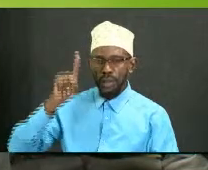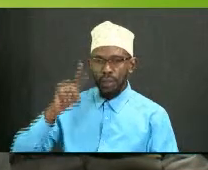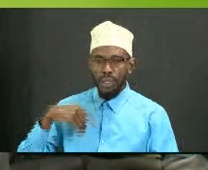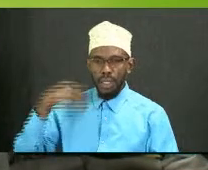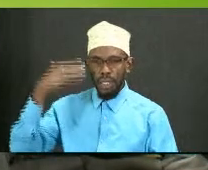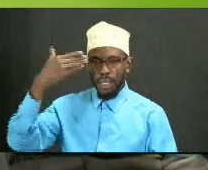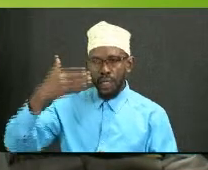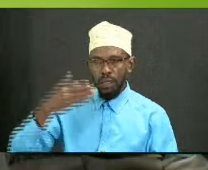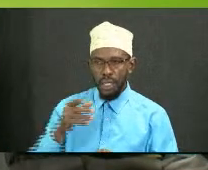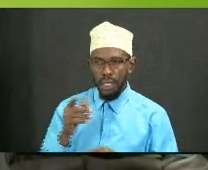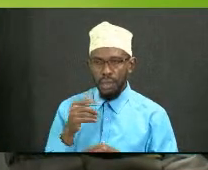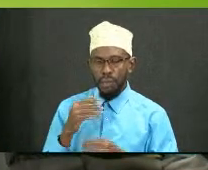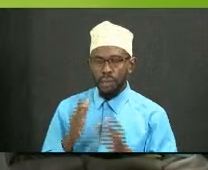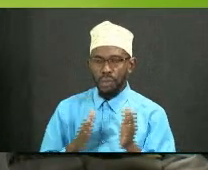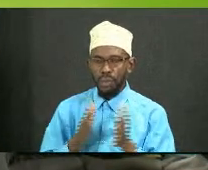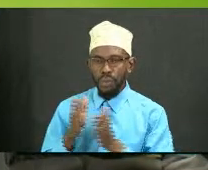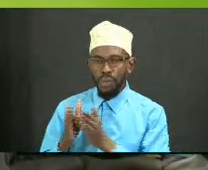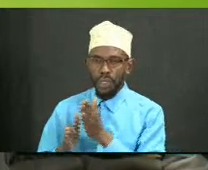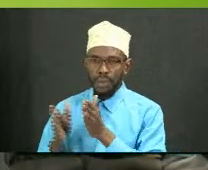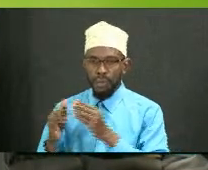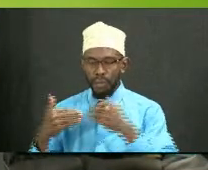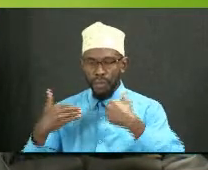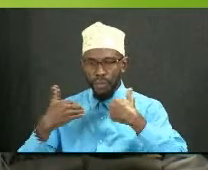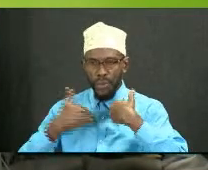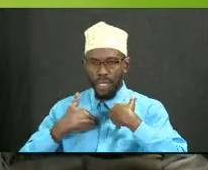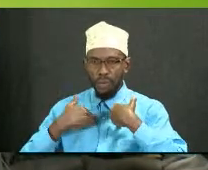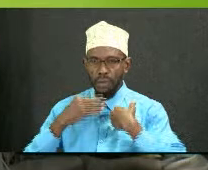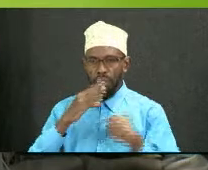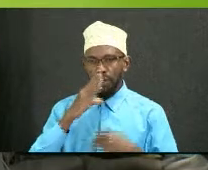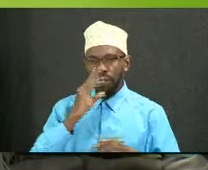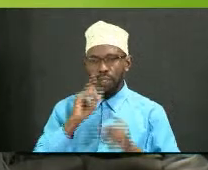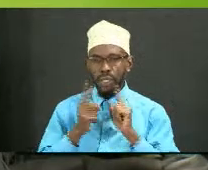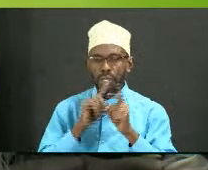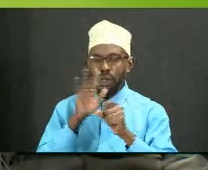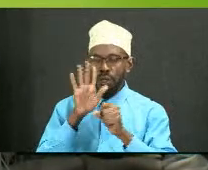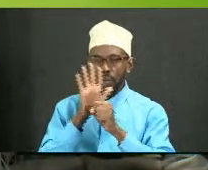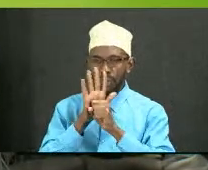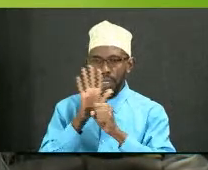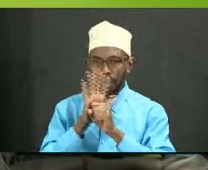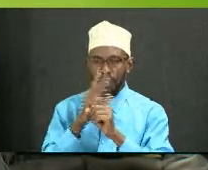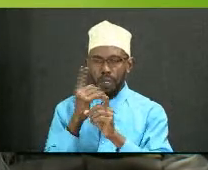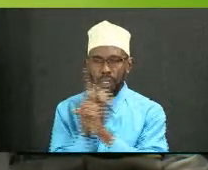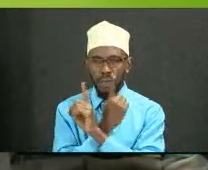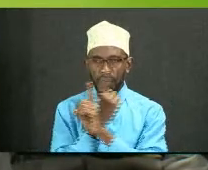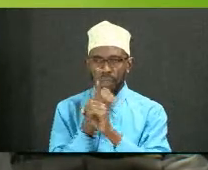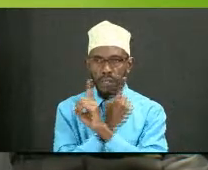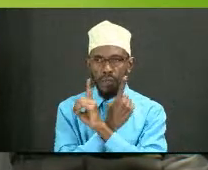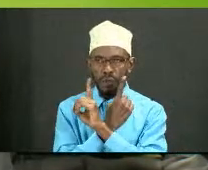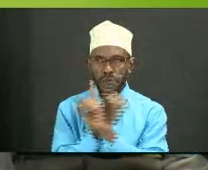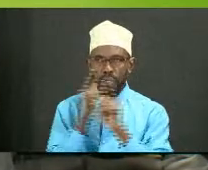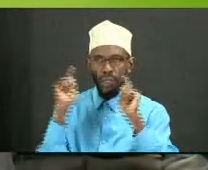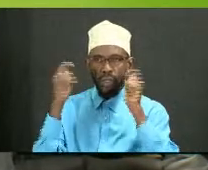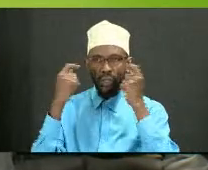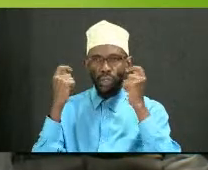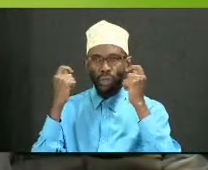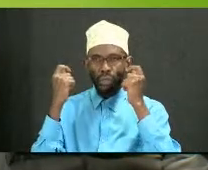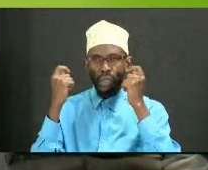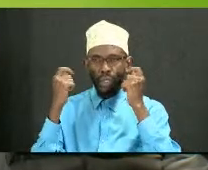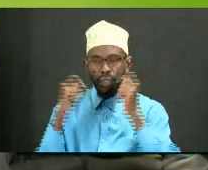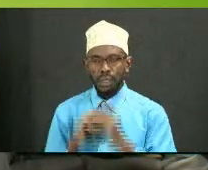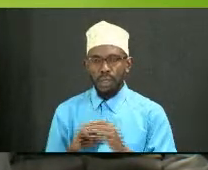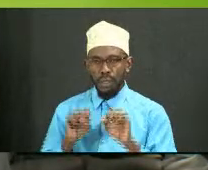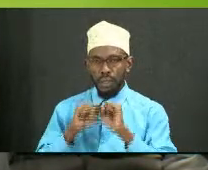katika kipindi kijacho, ili tuweze kuzungumzia zaidi masala tofauti ambayo yanakumba jamii.